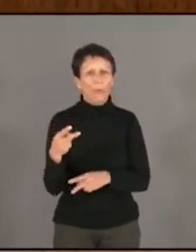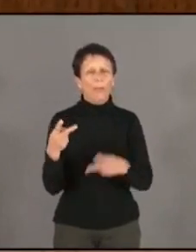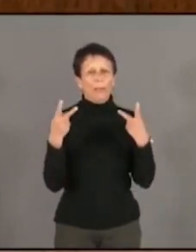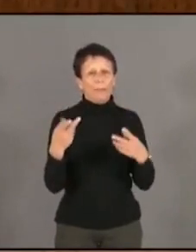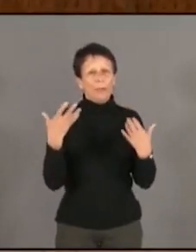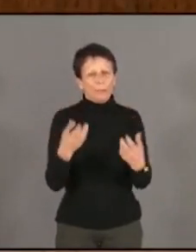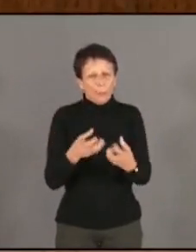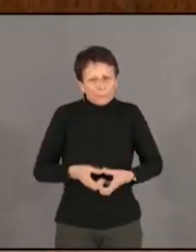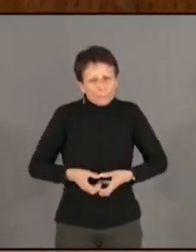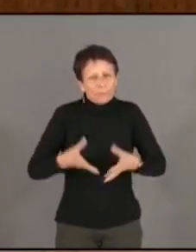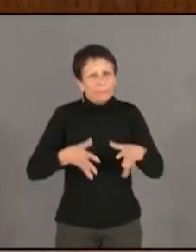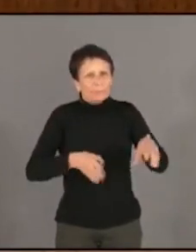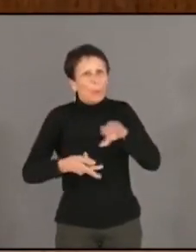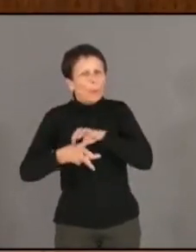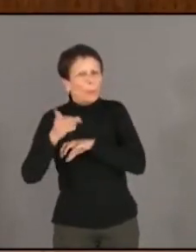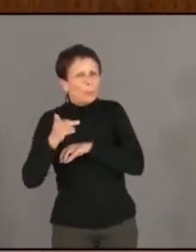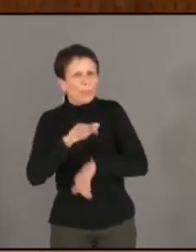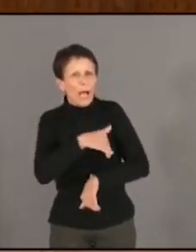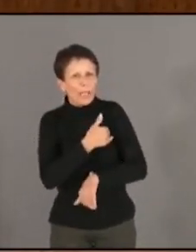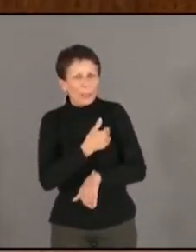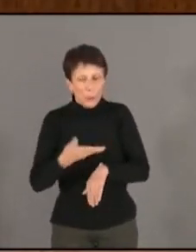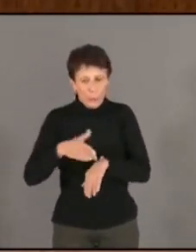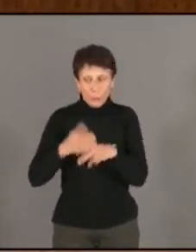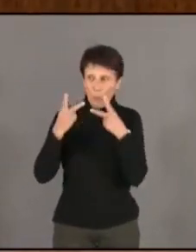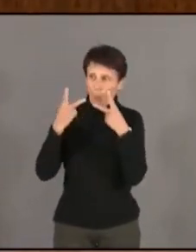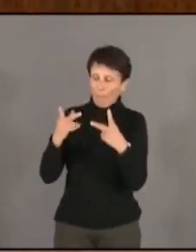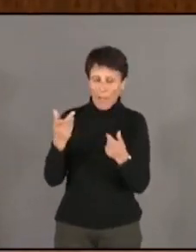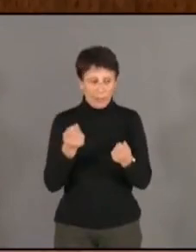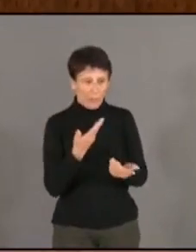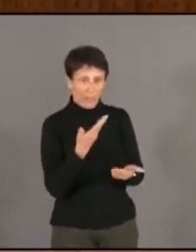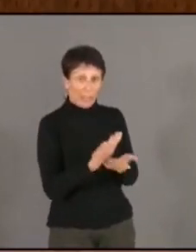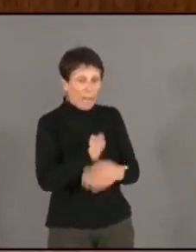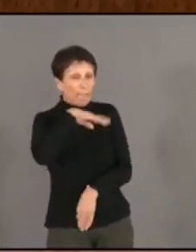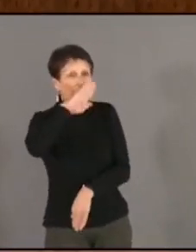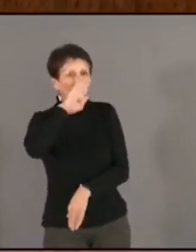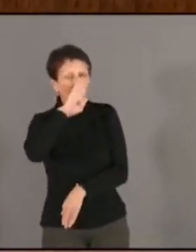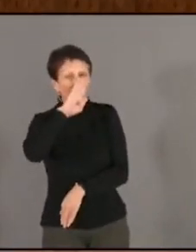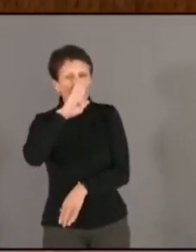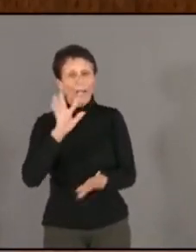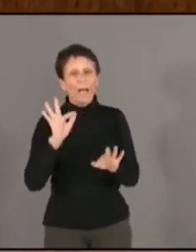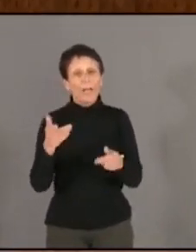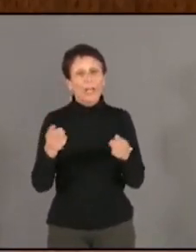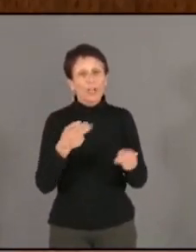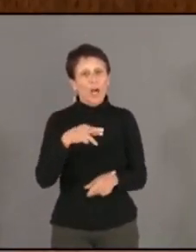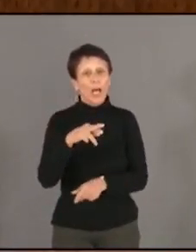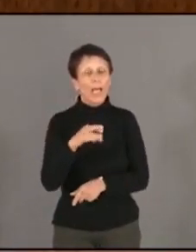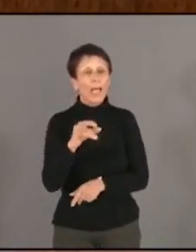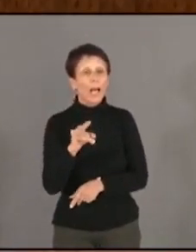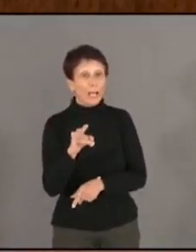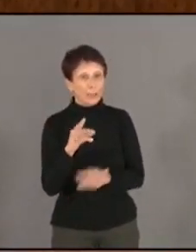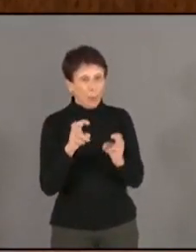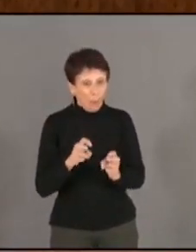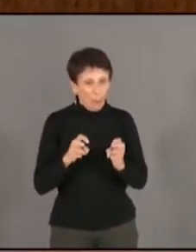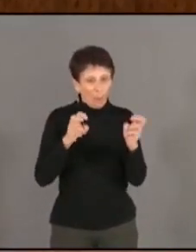d'agents. Cette année, la ville paye les conséquences de sa mauvaise gestion RH. Les frais de personnel vont augmenter de plus de